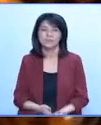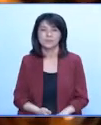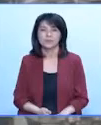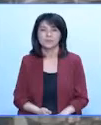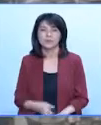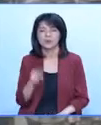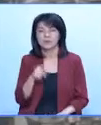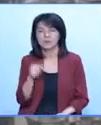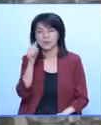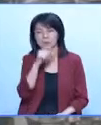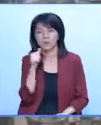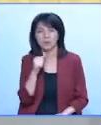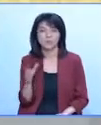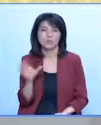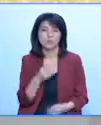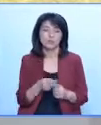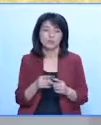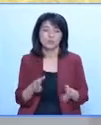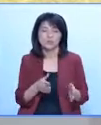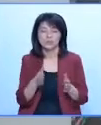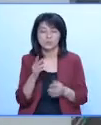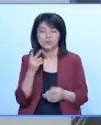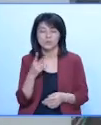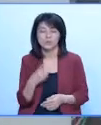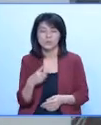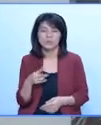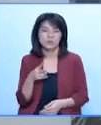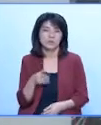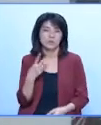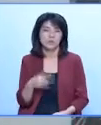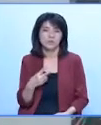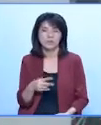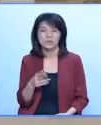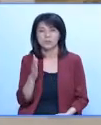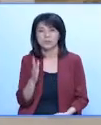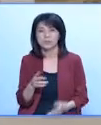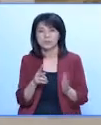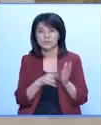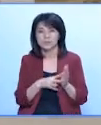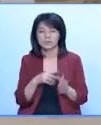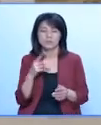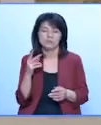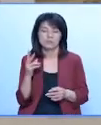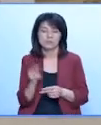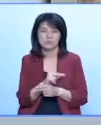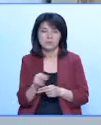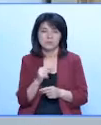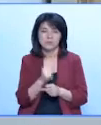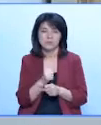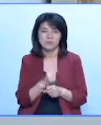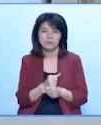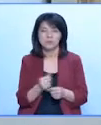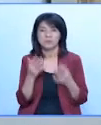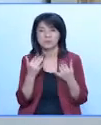тартады. Биыл жұмыспен қамтудың жол картасы 2020 бағдарламасы аясында өңірде 7 ірі мәдени ошаққа жөндеу жүргізілмек.